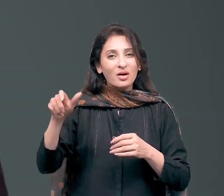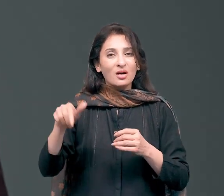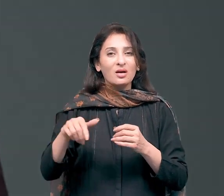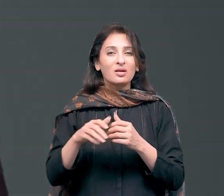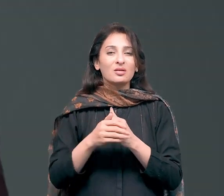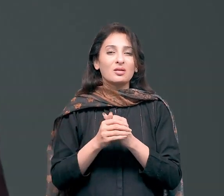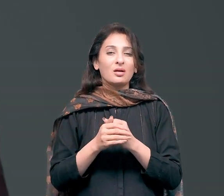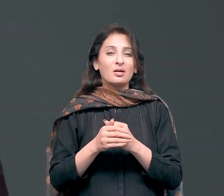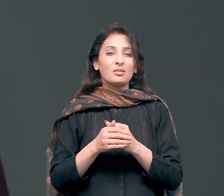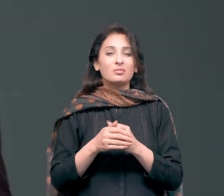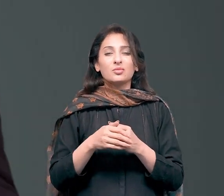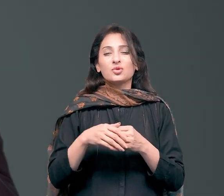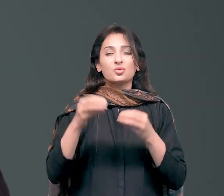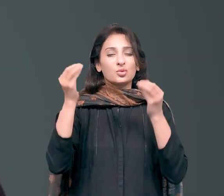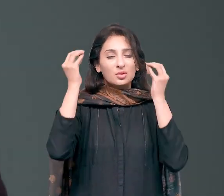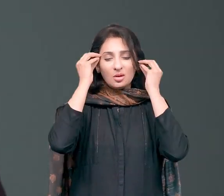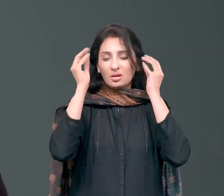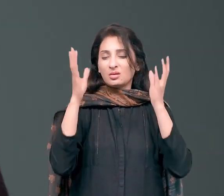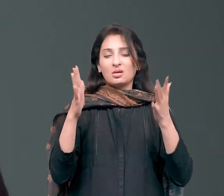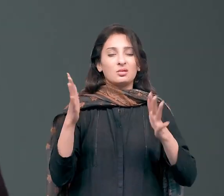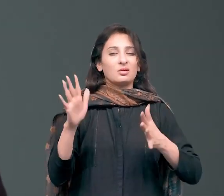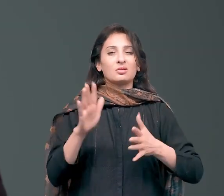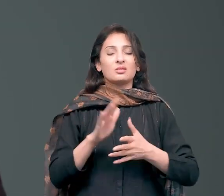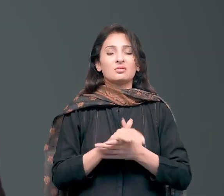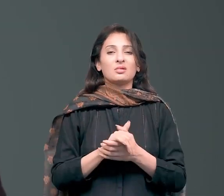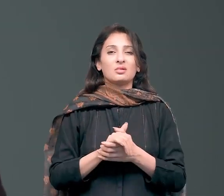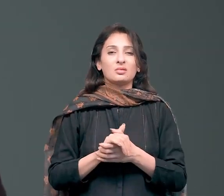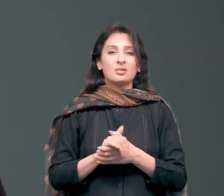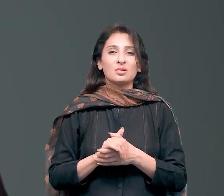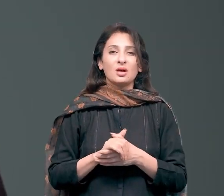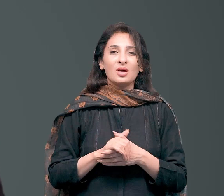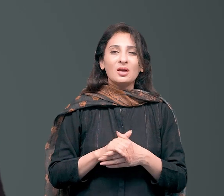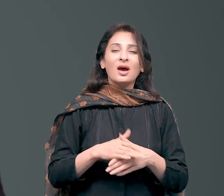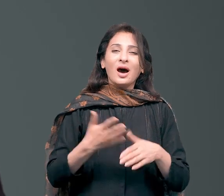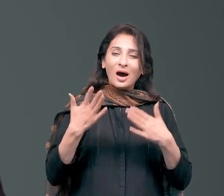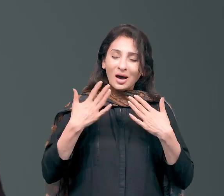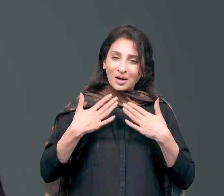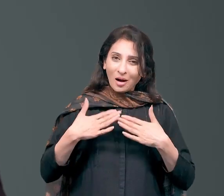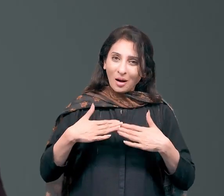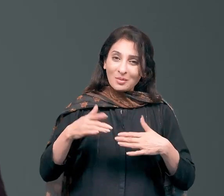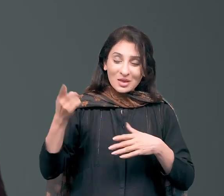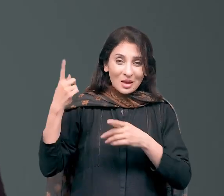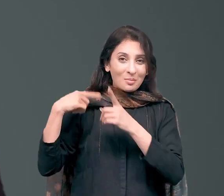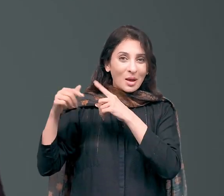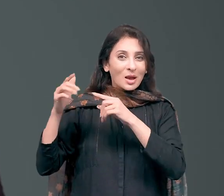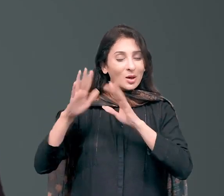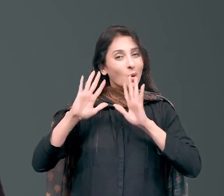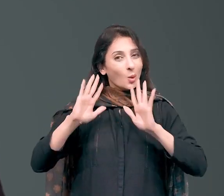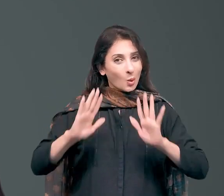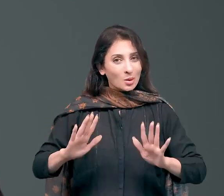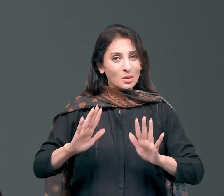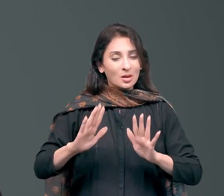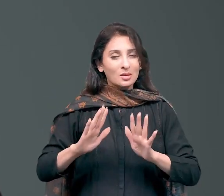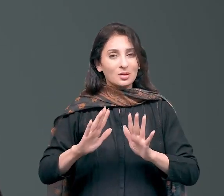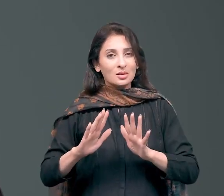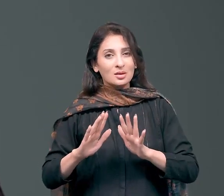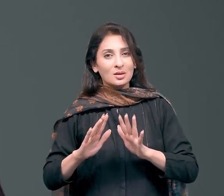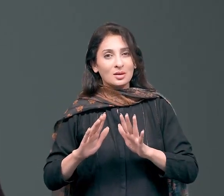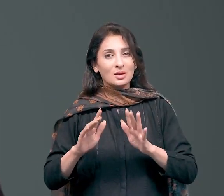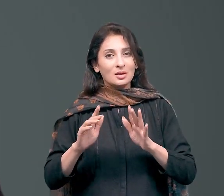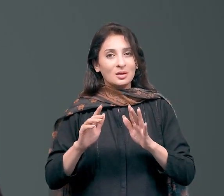سین دیکھنا نہیں چاہے گا۔ یہ آسانی سے پرامن طریقوں سے یہ ہجرت ہو سکتی